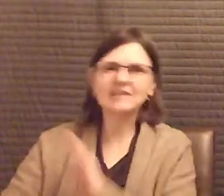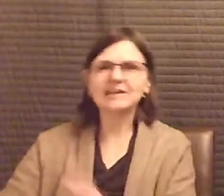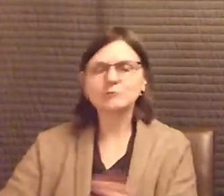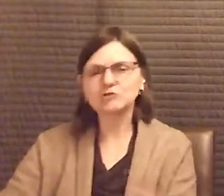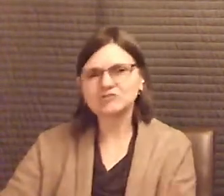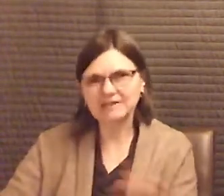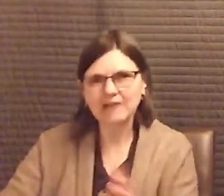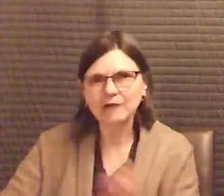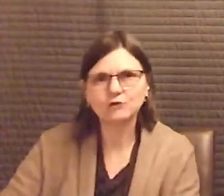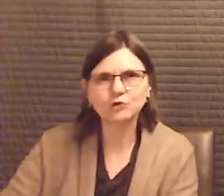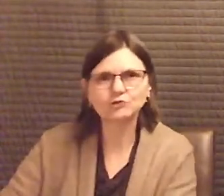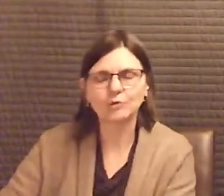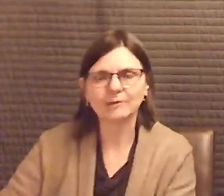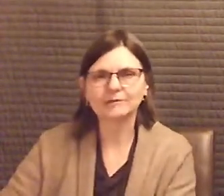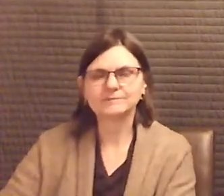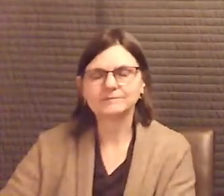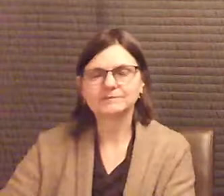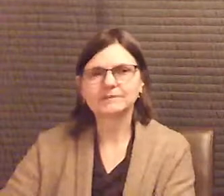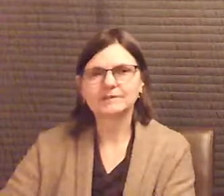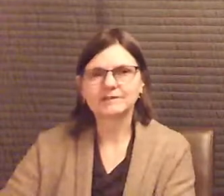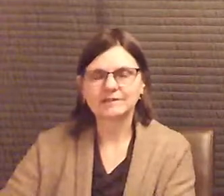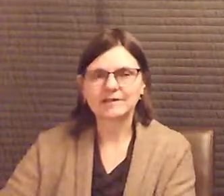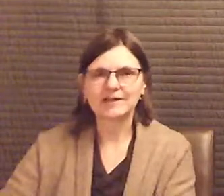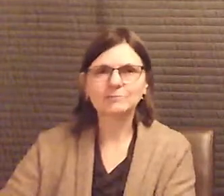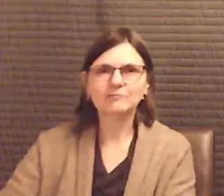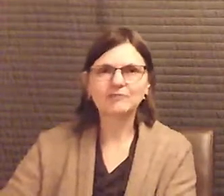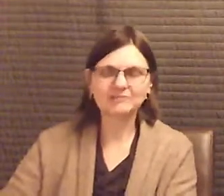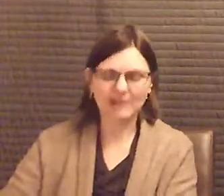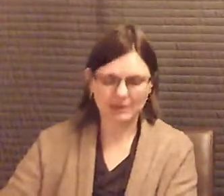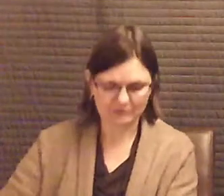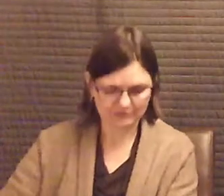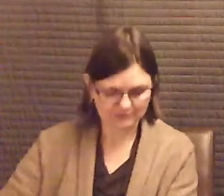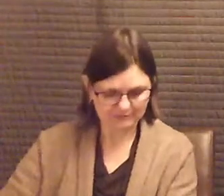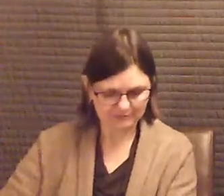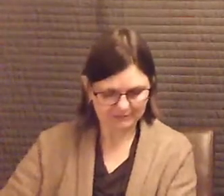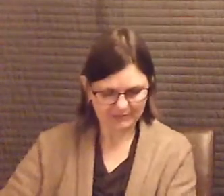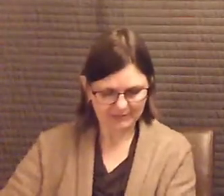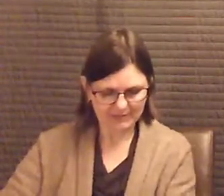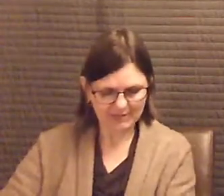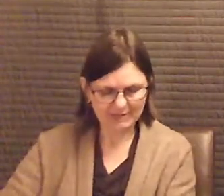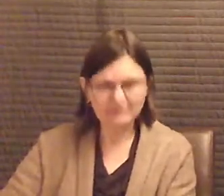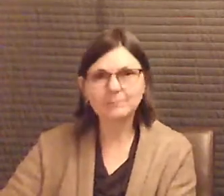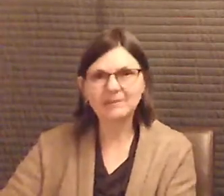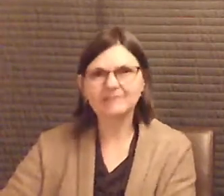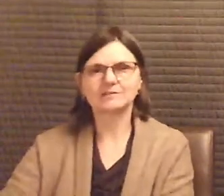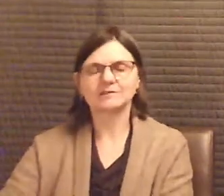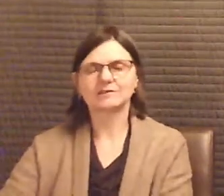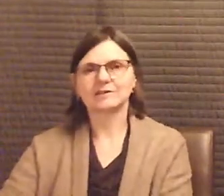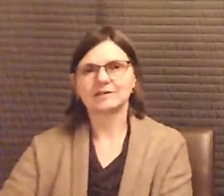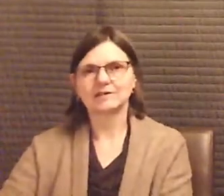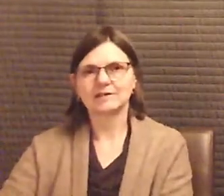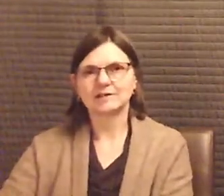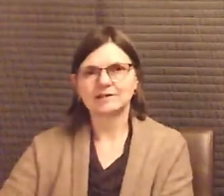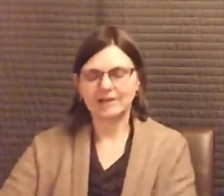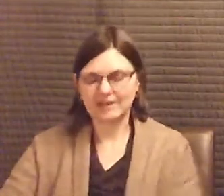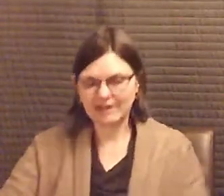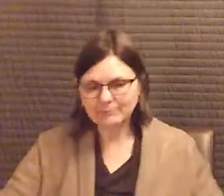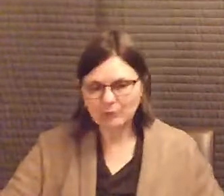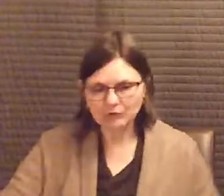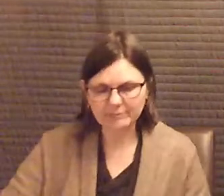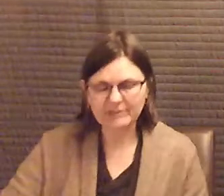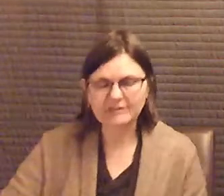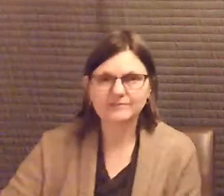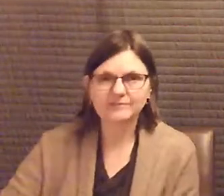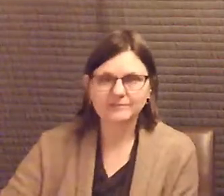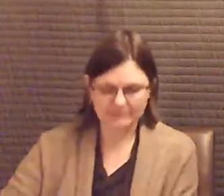kinderen iedereen moest naar het huis van goedkoop die kwallen fase liever vastheid en en gebeurtenis die je doet ray en hij